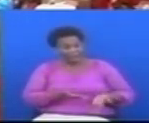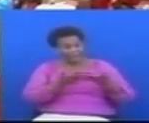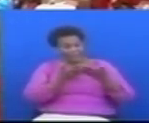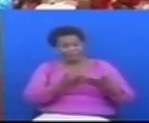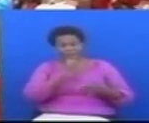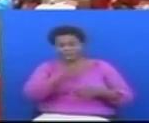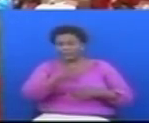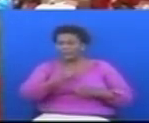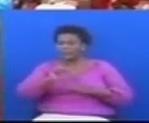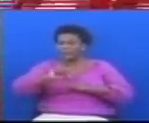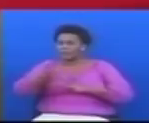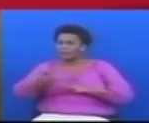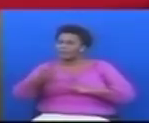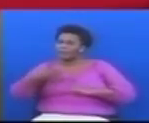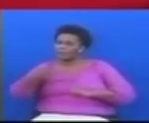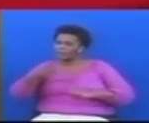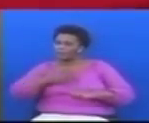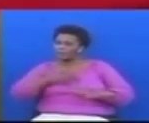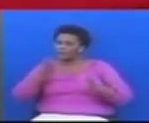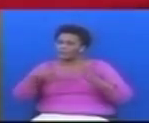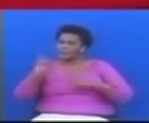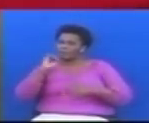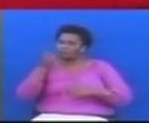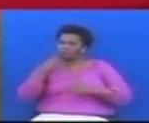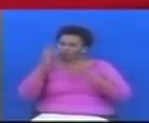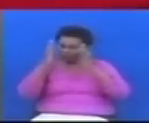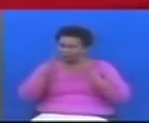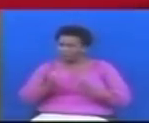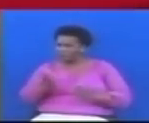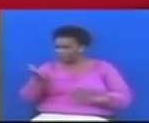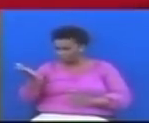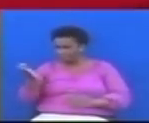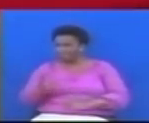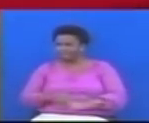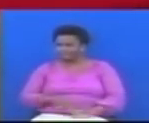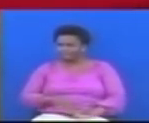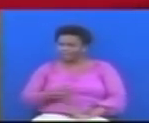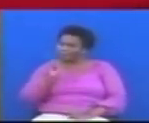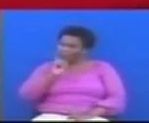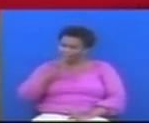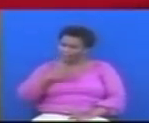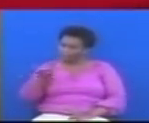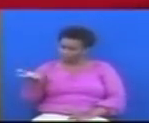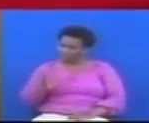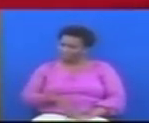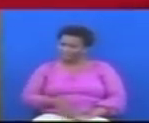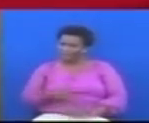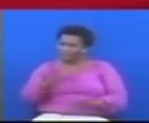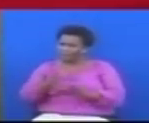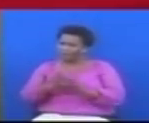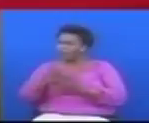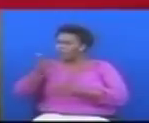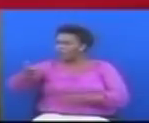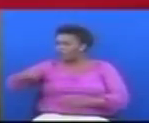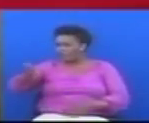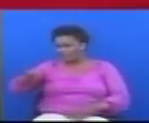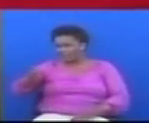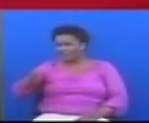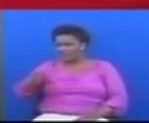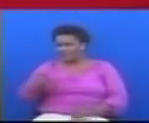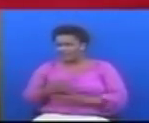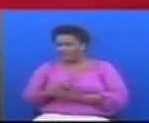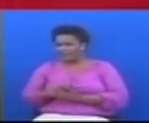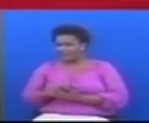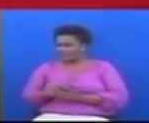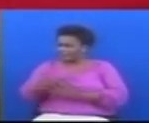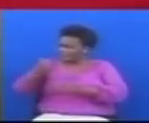la nyongeza la mheshimiwa mama yangu Dr. Christine Shengoma, na yeye pia naomba nimpongeze kwa